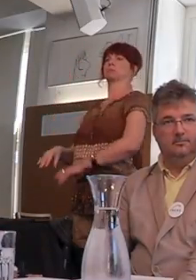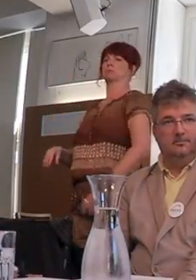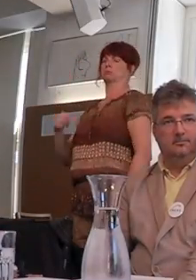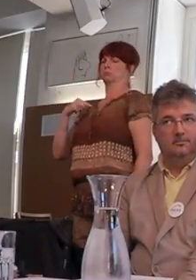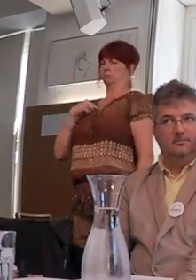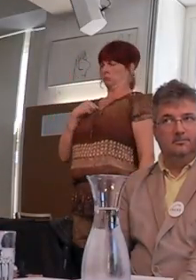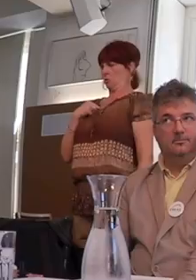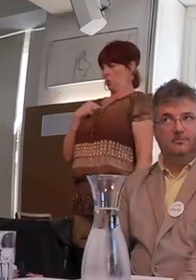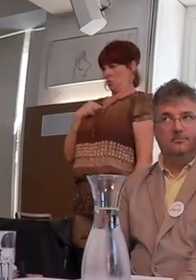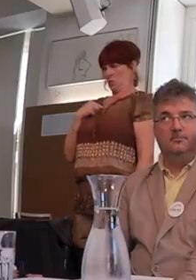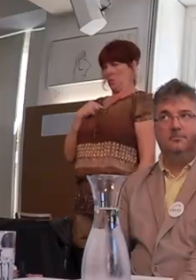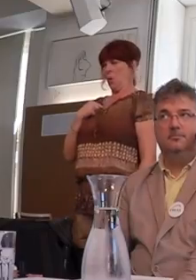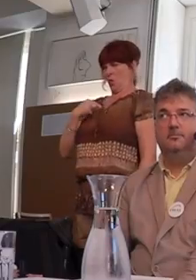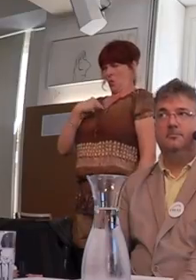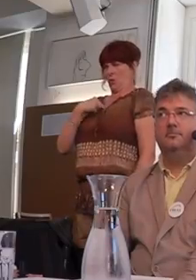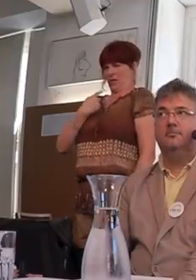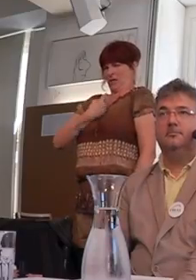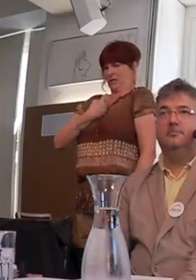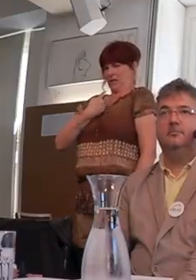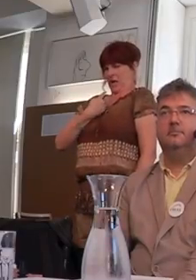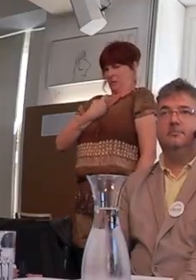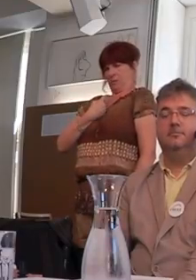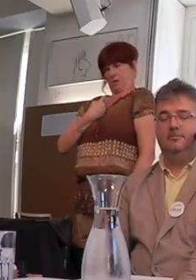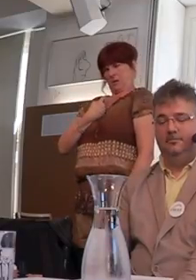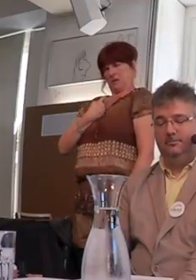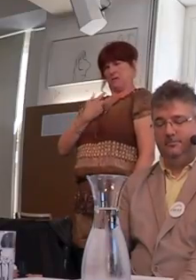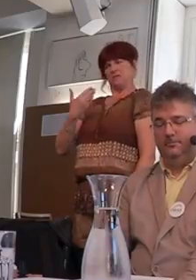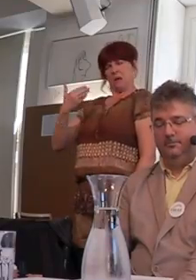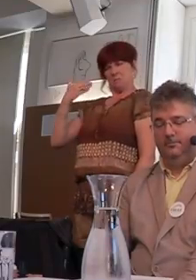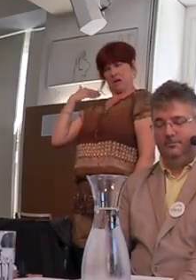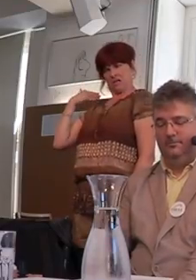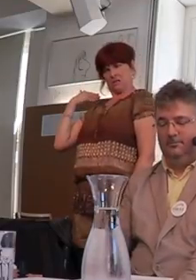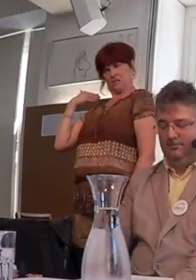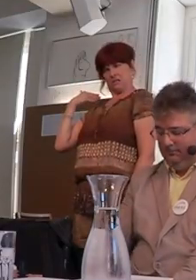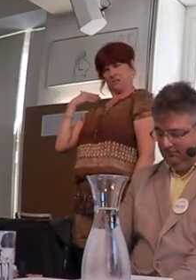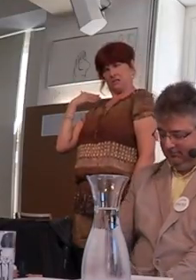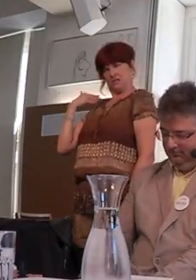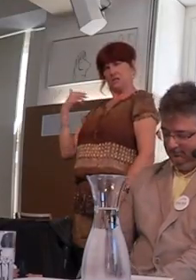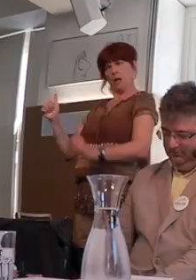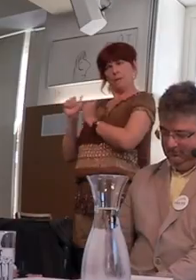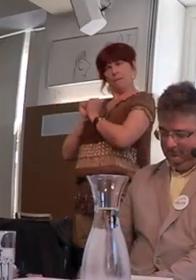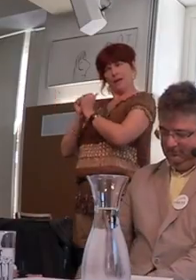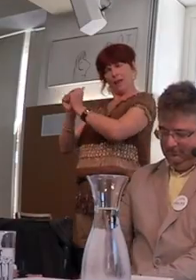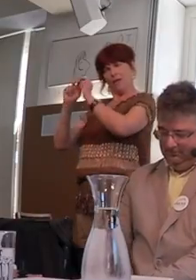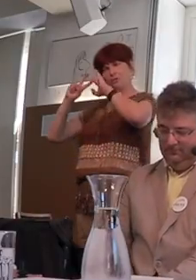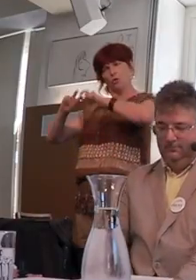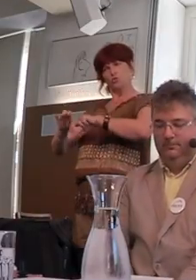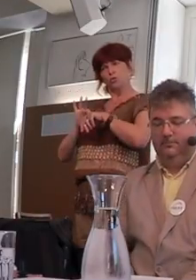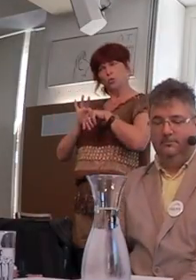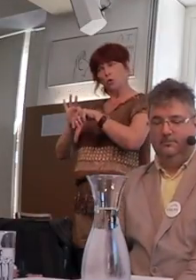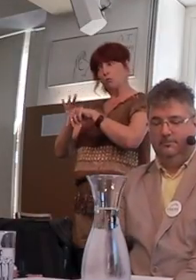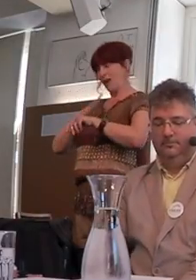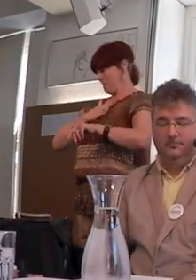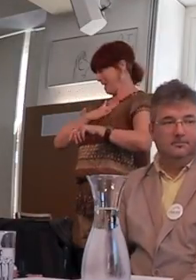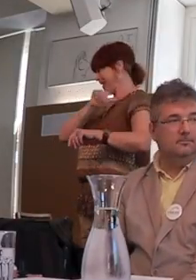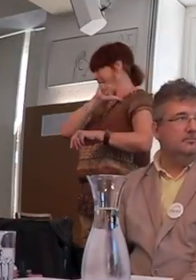wie ich das dann im Zusammenhang mit dem Begleitforschungsprojekt mir nochmal angeschaut haben, was wir